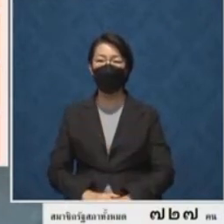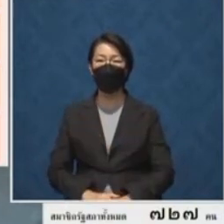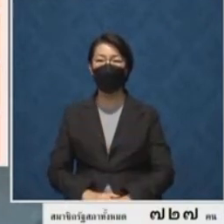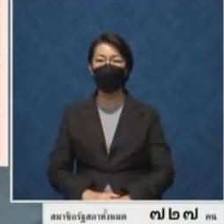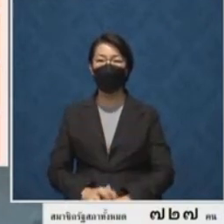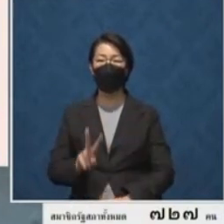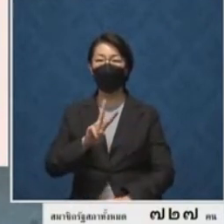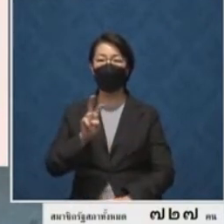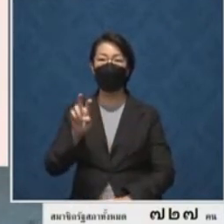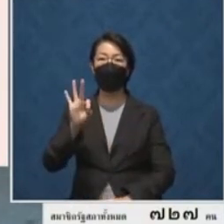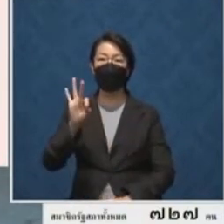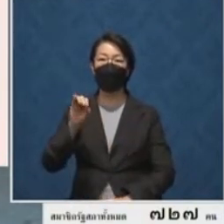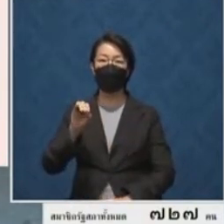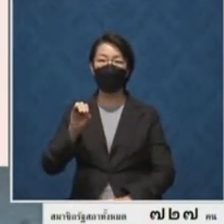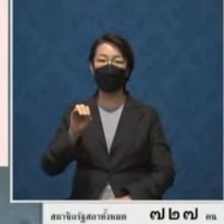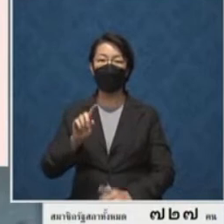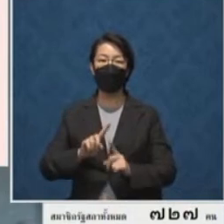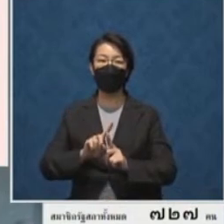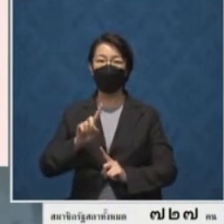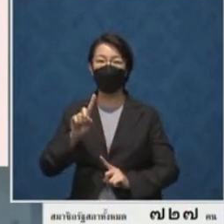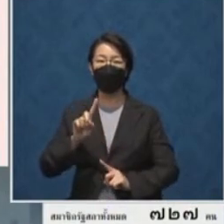ประพัฒน์โพธสุทน